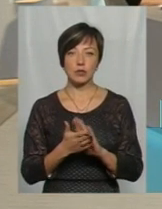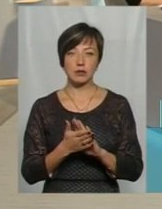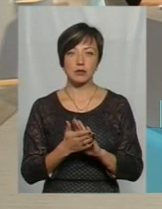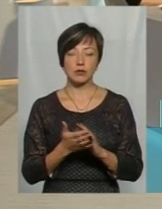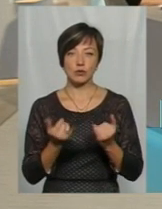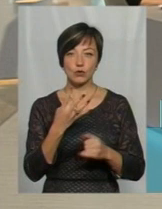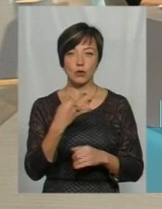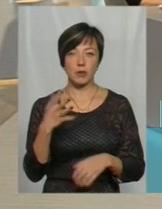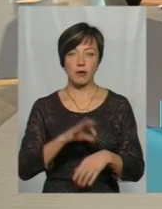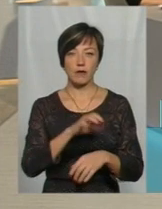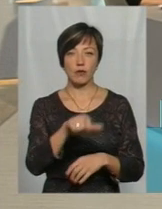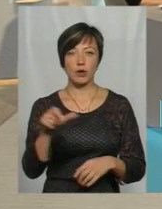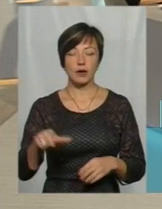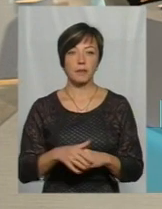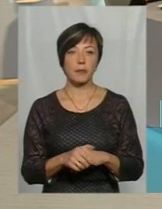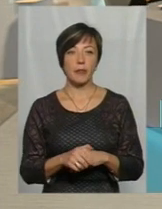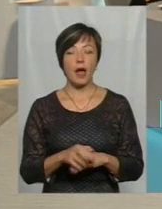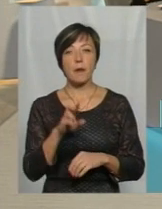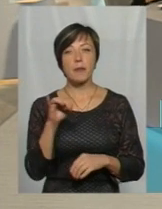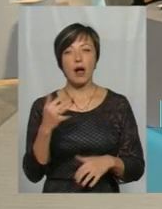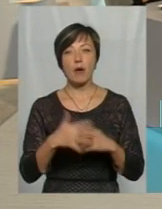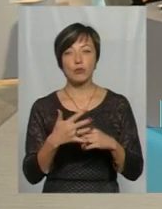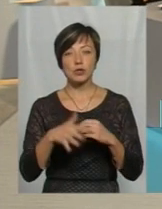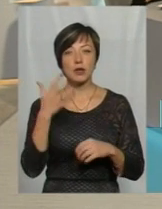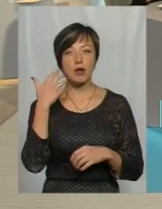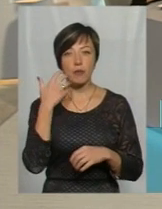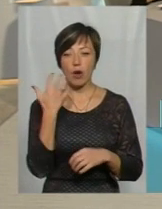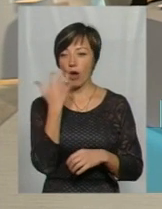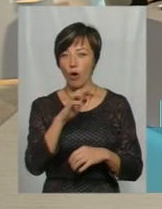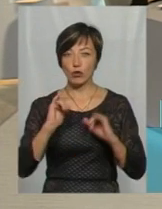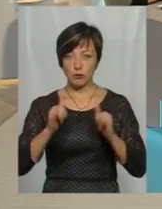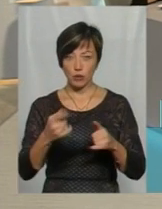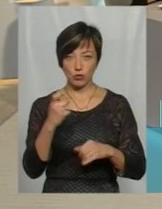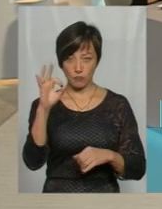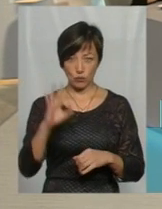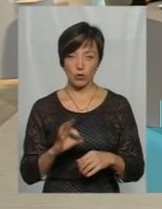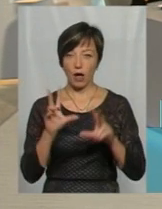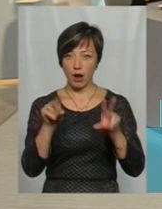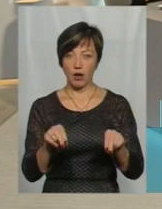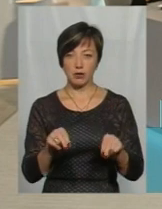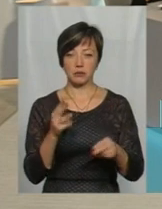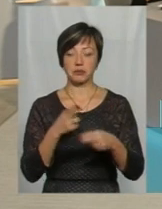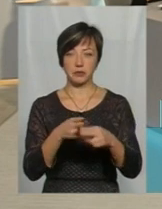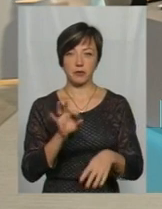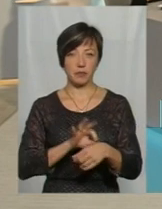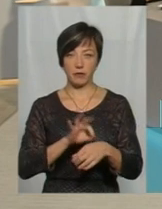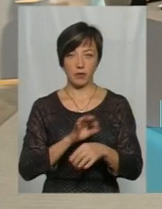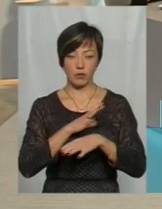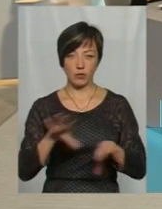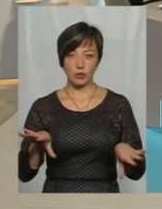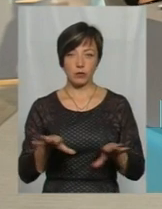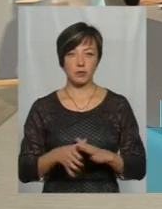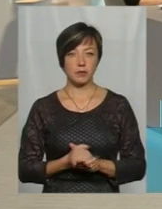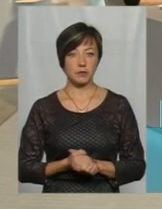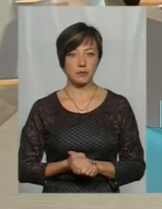маємо 45 хворих. Скажіть, а якби капуста і яблука ошпарювались, це 100% гарантія, що сальмонелла би загинула і